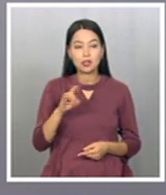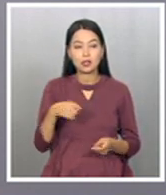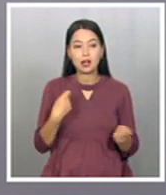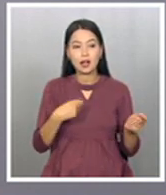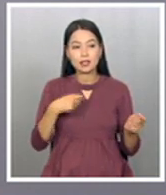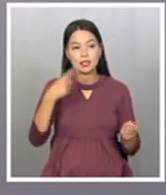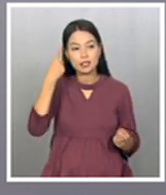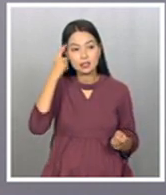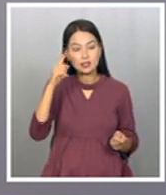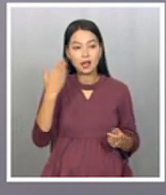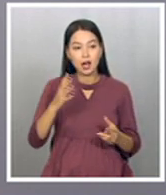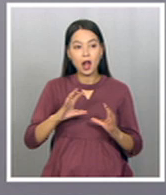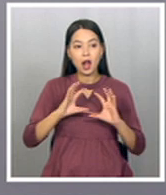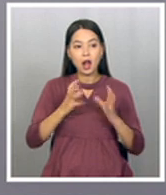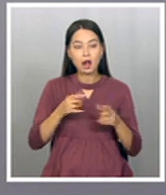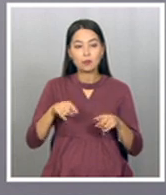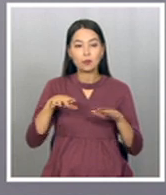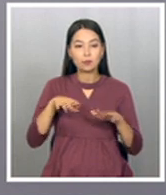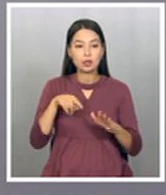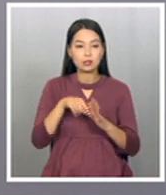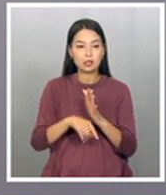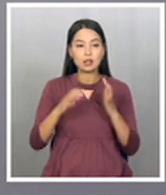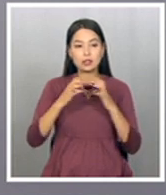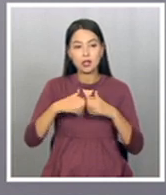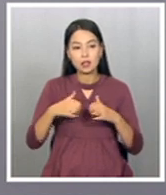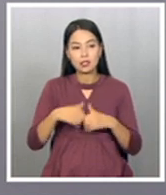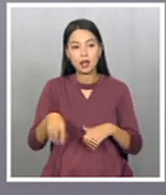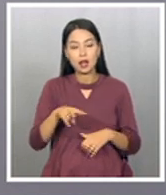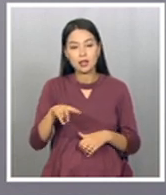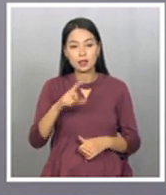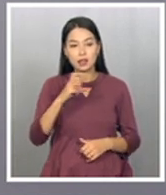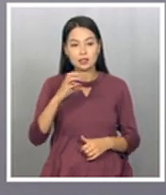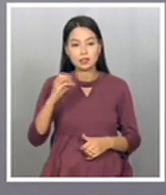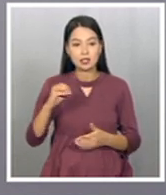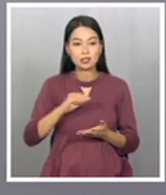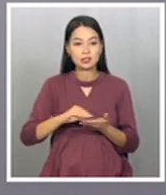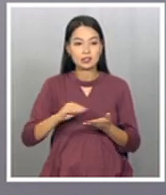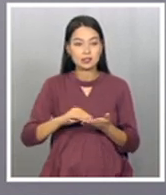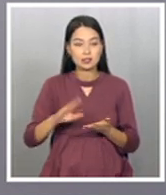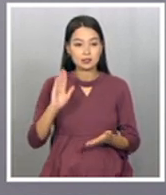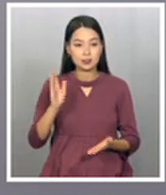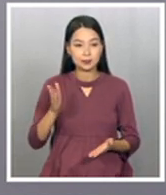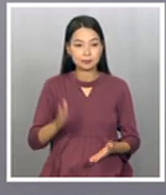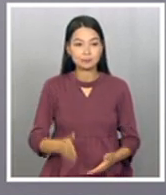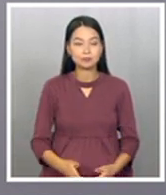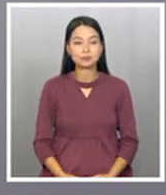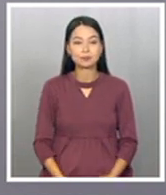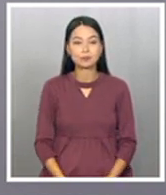идеясын ғаламдық тұрғыдан талдап, әдеби эссе жазасыздар. Оқушылар,